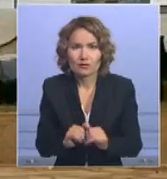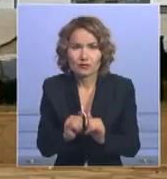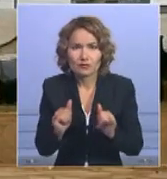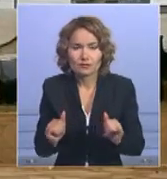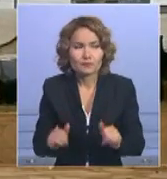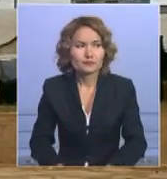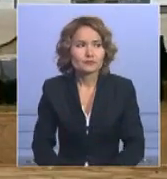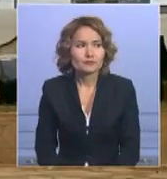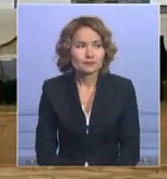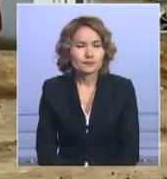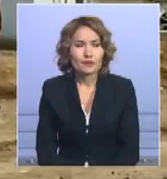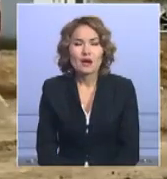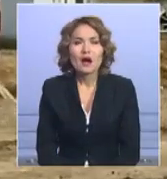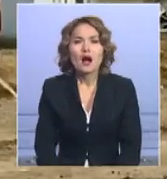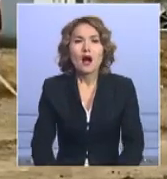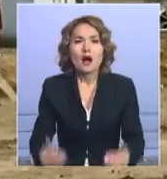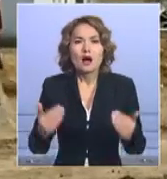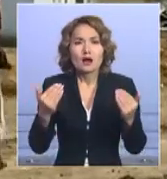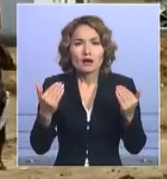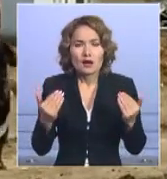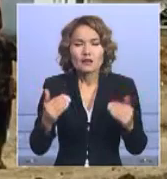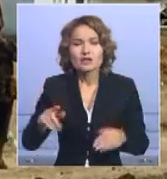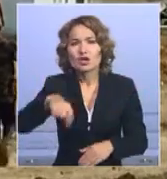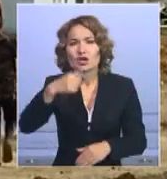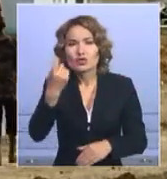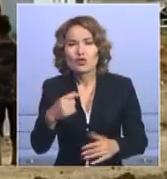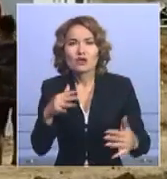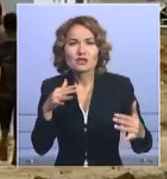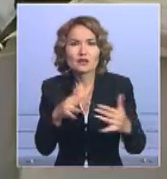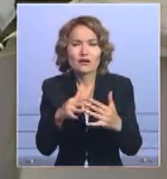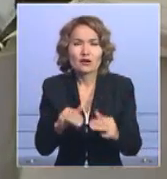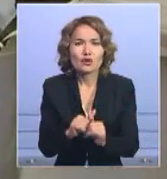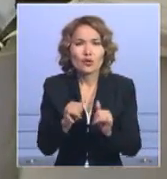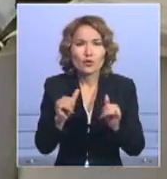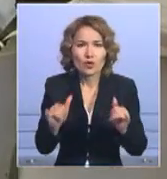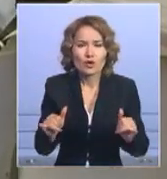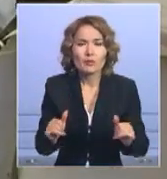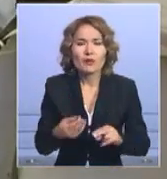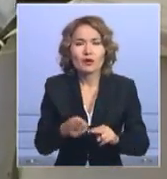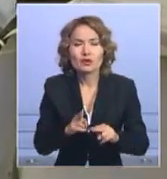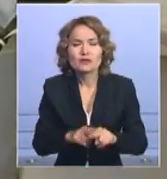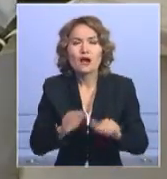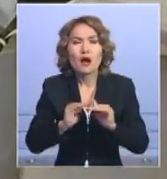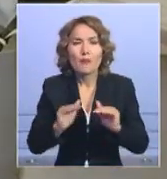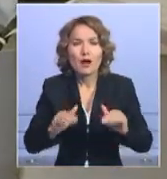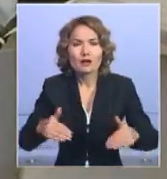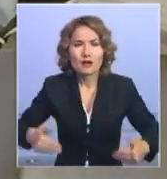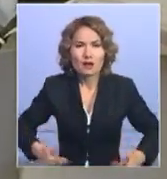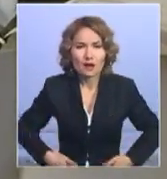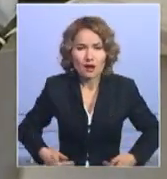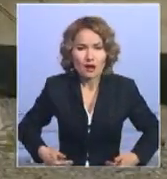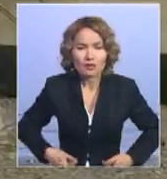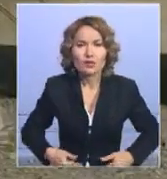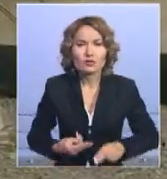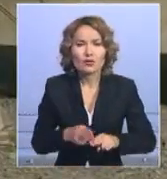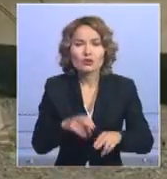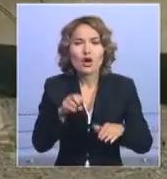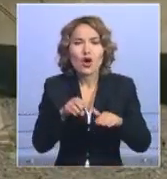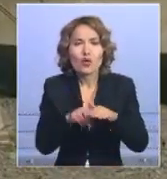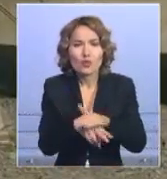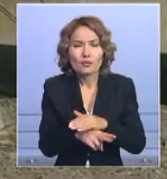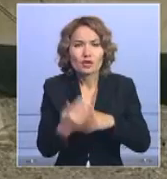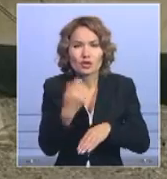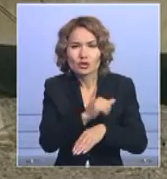Сұм соғыс пен тұрақсыздық, тақыр кедейлік пен аштық. Осының барлығы әлемнің әр түкпіріндегі жандарды көшіп қонып, бас сауғалап, босып